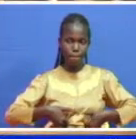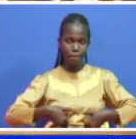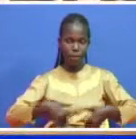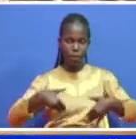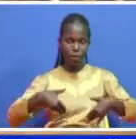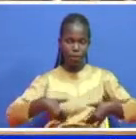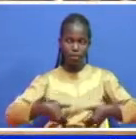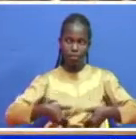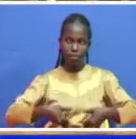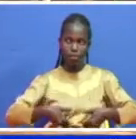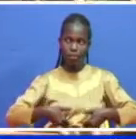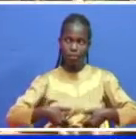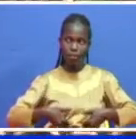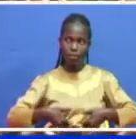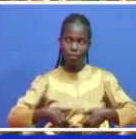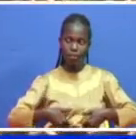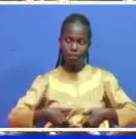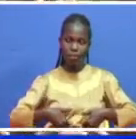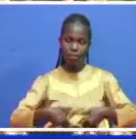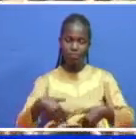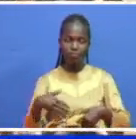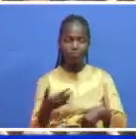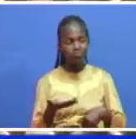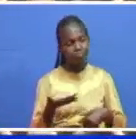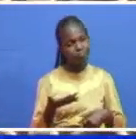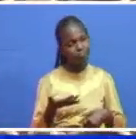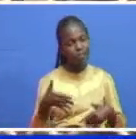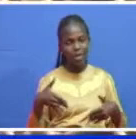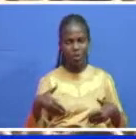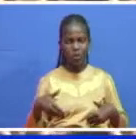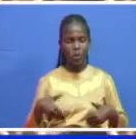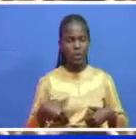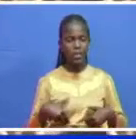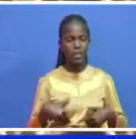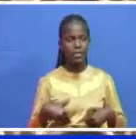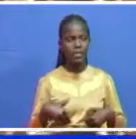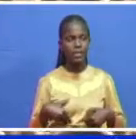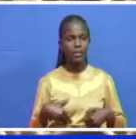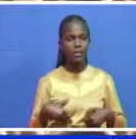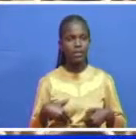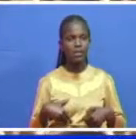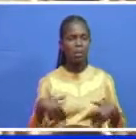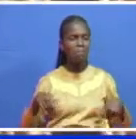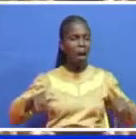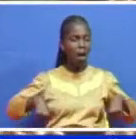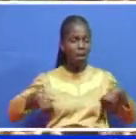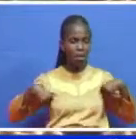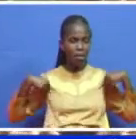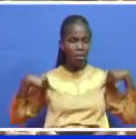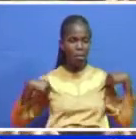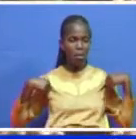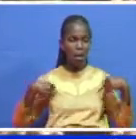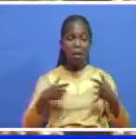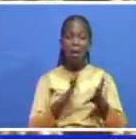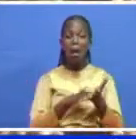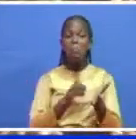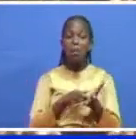mena. Njizibu kikamba kwa kisiyo nikiwa. Yani menjifunia. Kuhithi ya memu